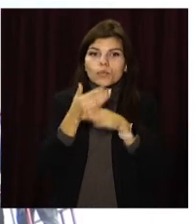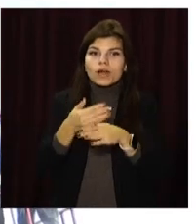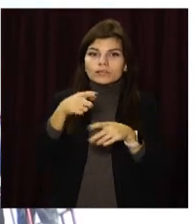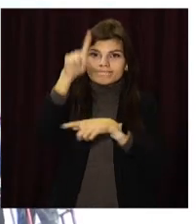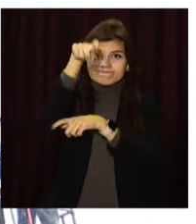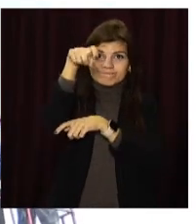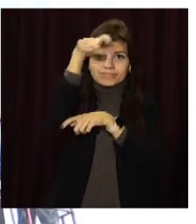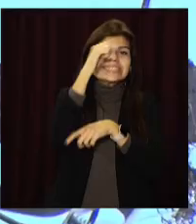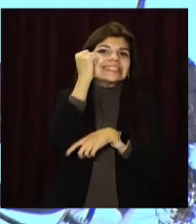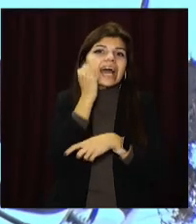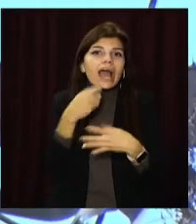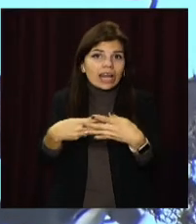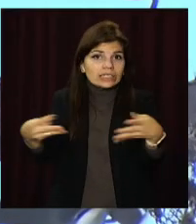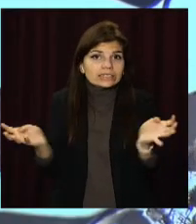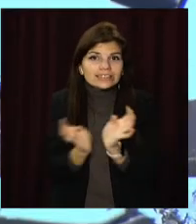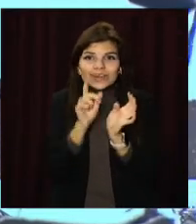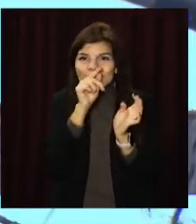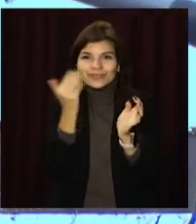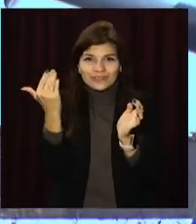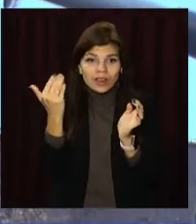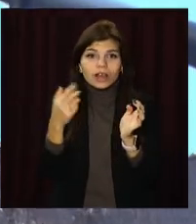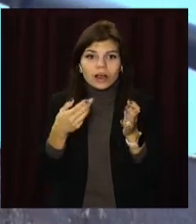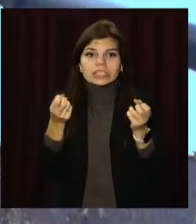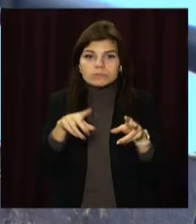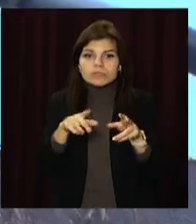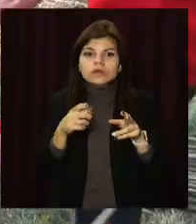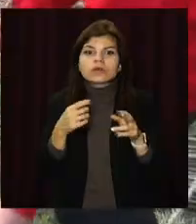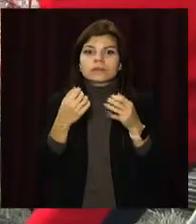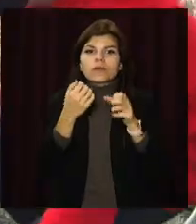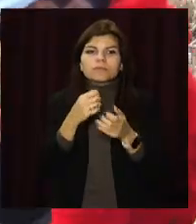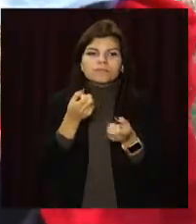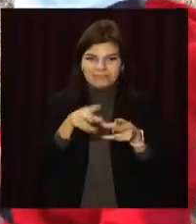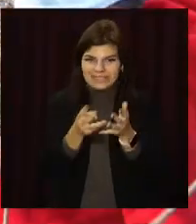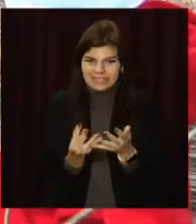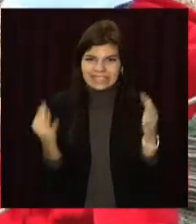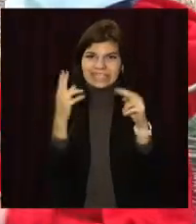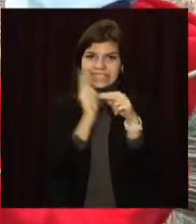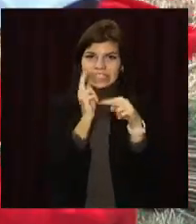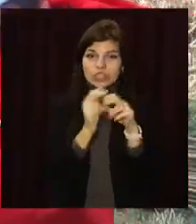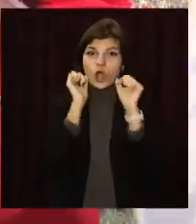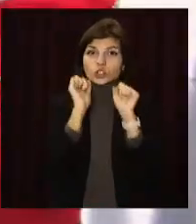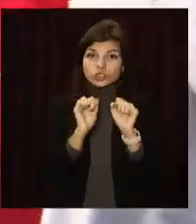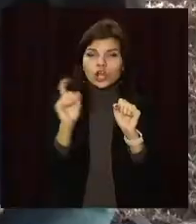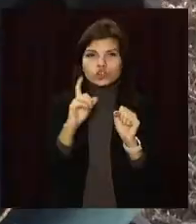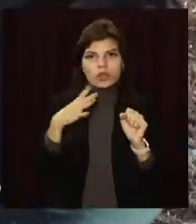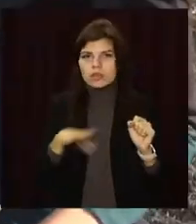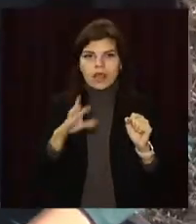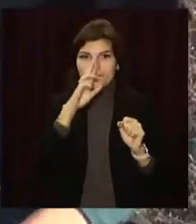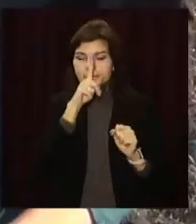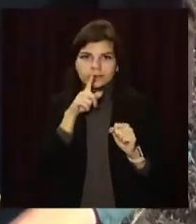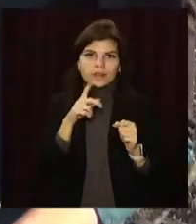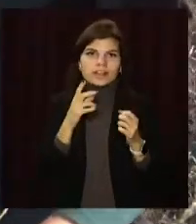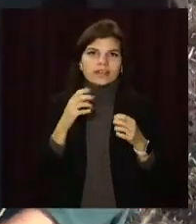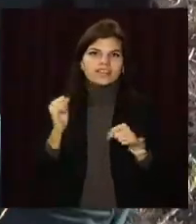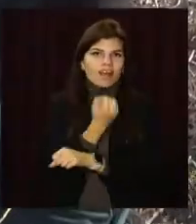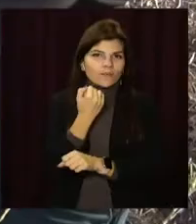автокрану зняти старе гніздо. Після цього на електроопору встановлюють подовжувач. У підмогу юні натуралісти. У любителів природи в арсеналі вже